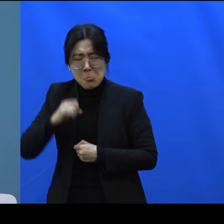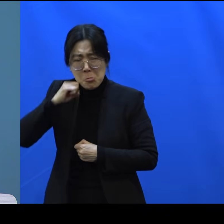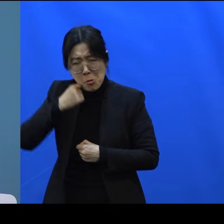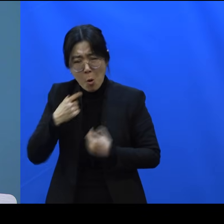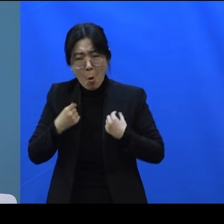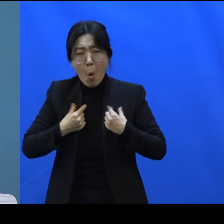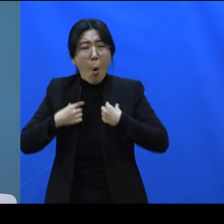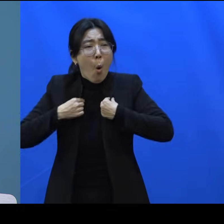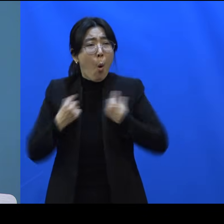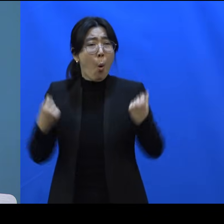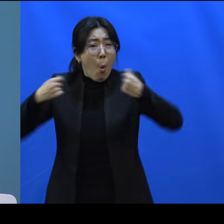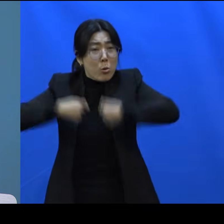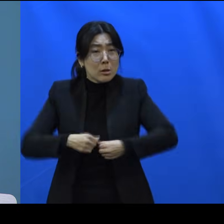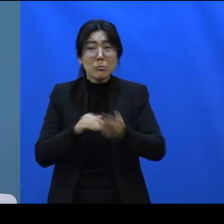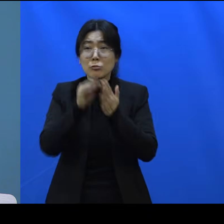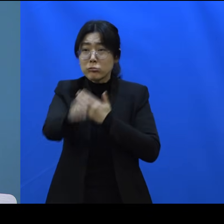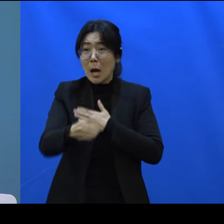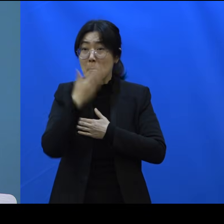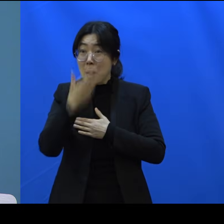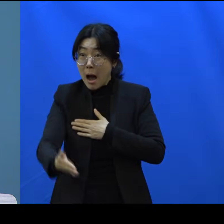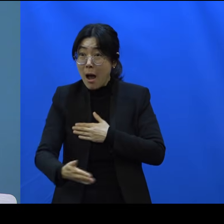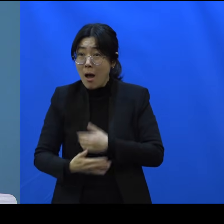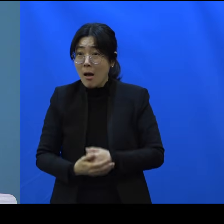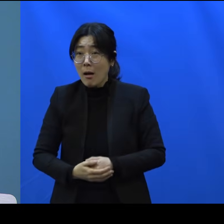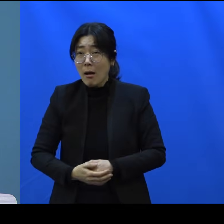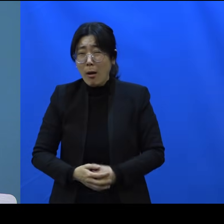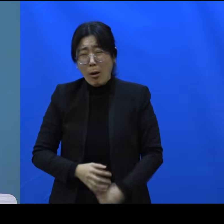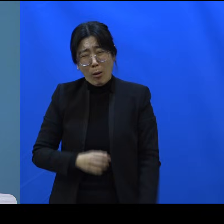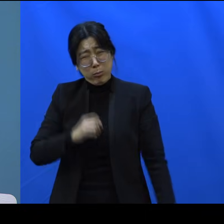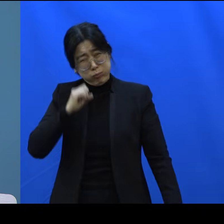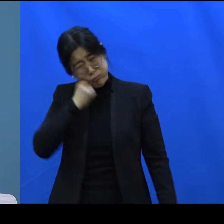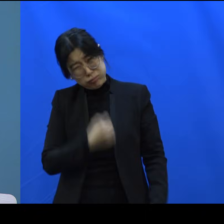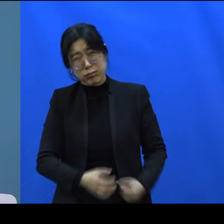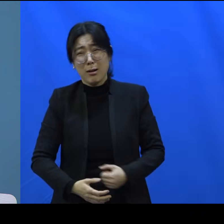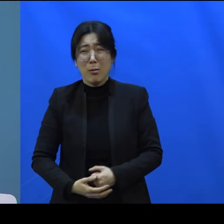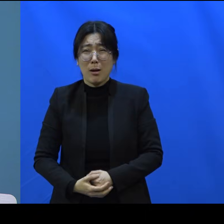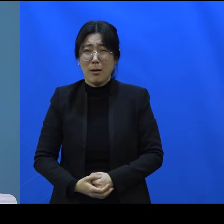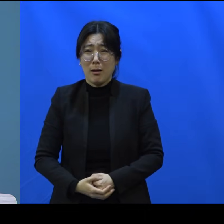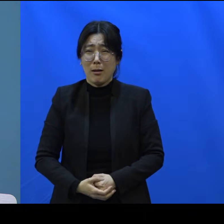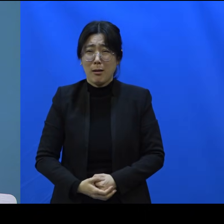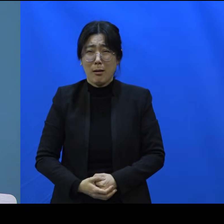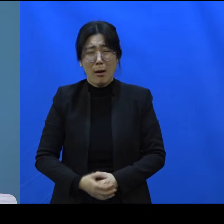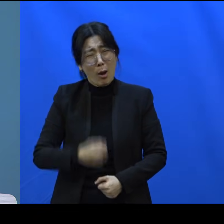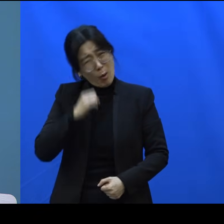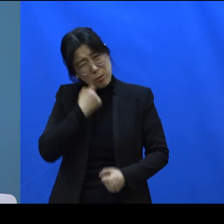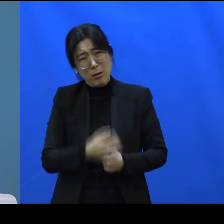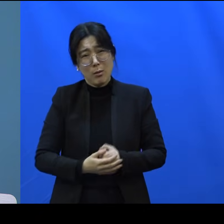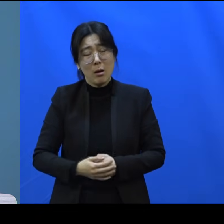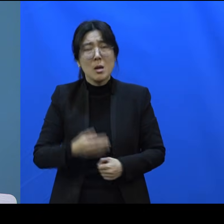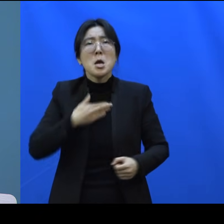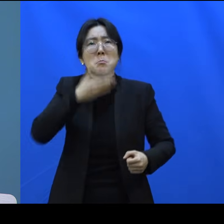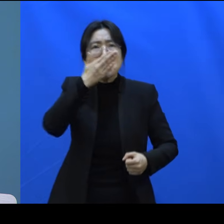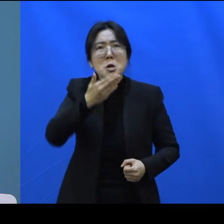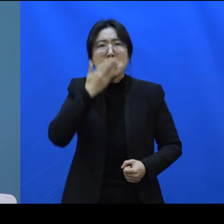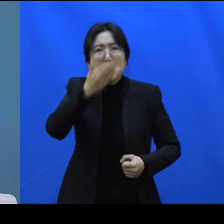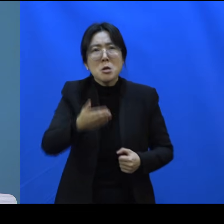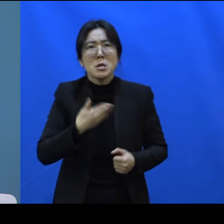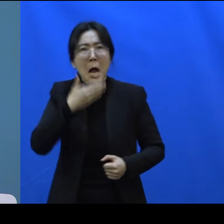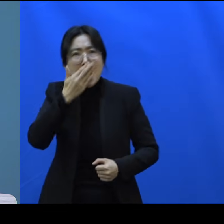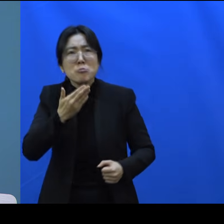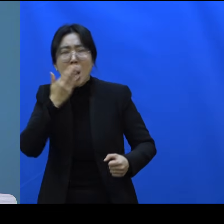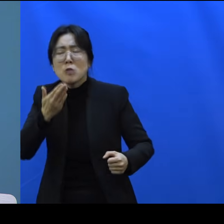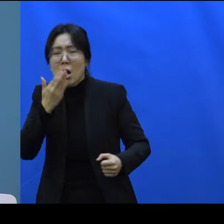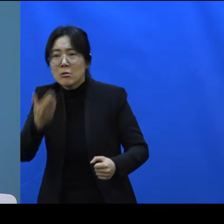것처럼 자기를 과대 포장하는 거죠. 아주 자기를 너무 과시하는 거죠. 자신을 자꾸 부풀리는 거예요.